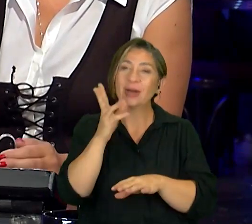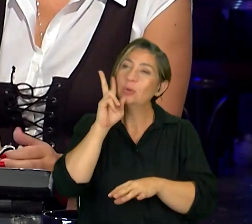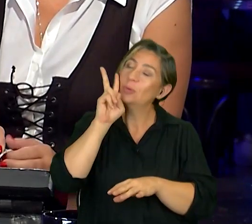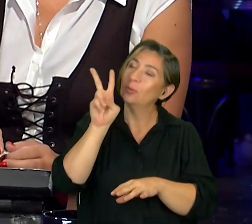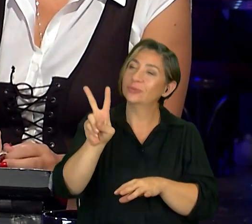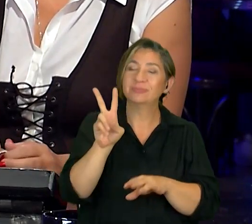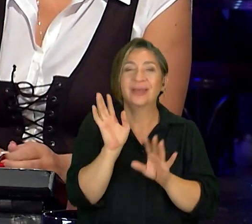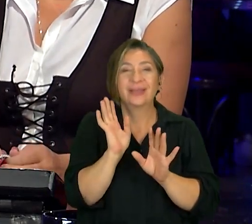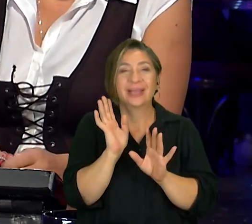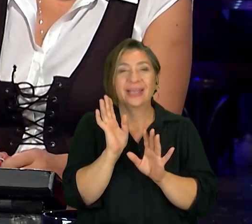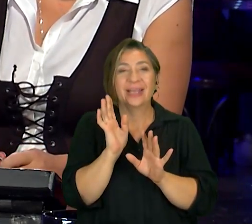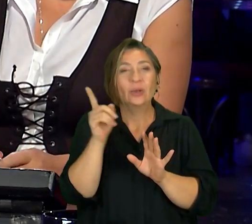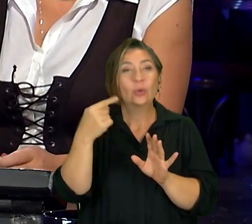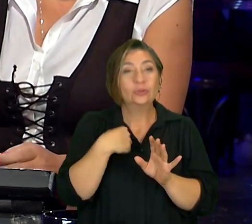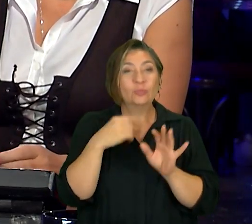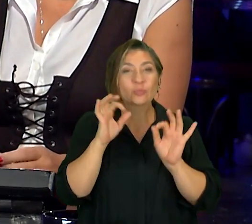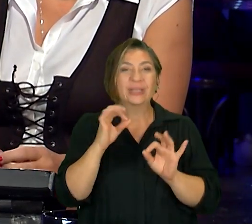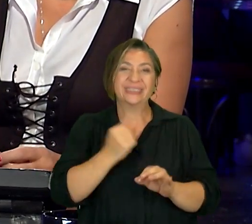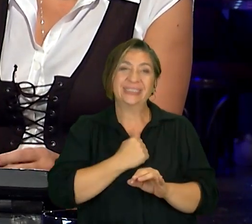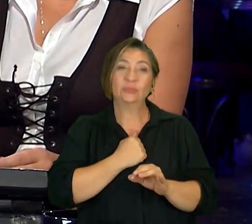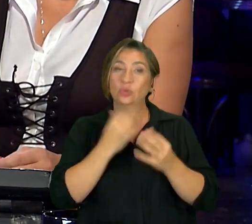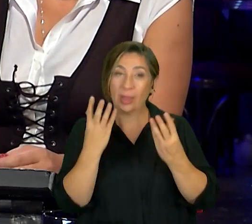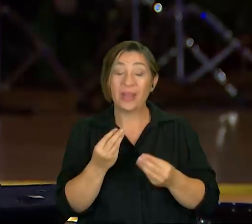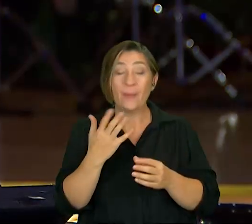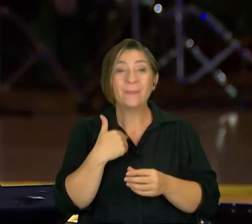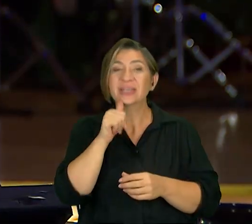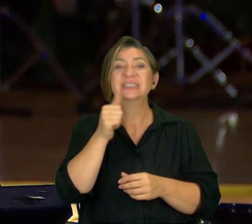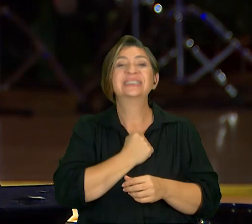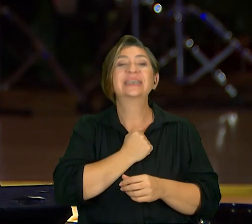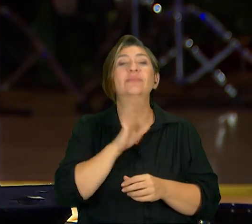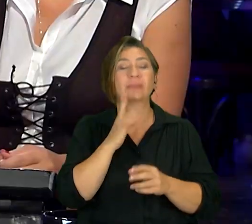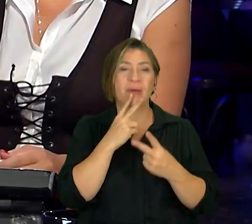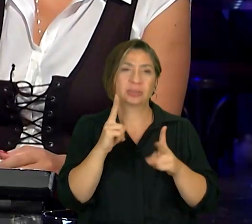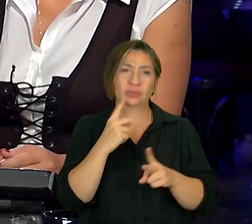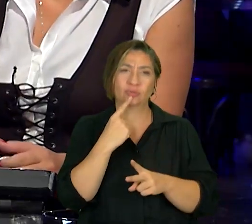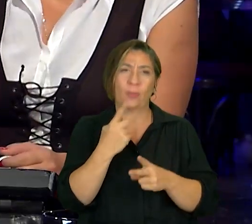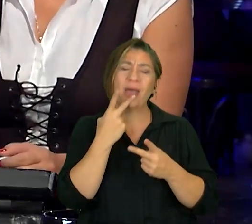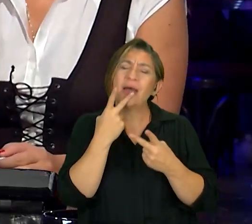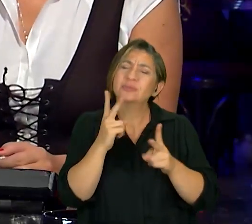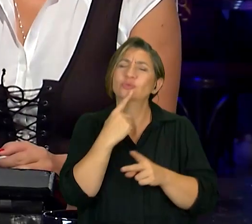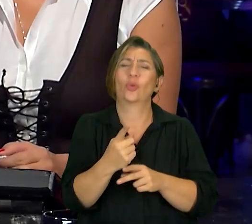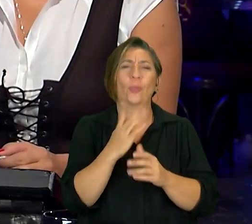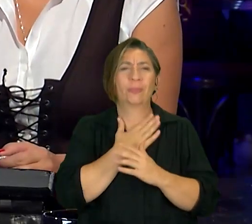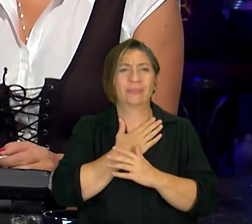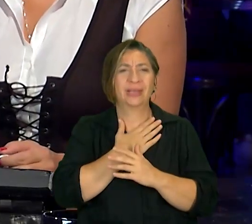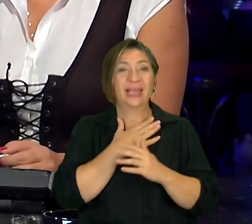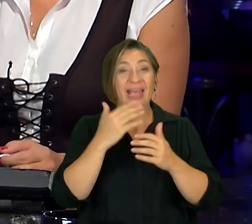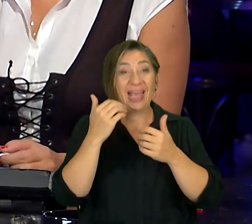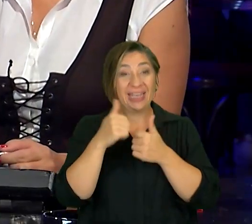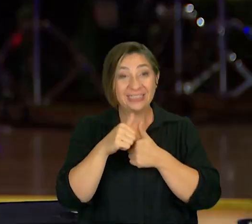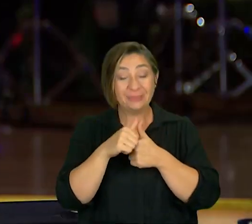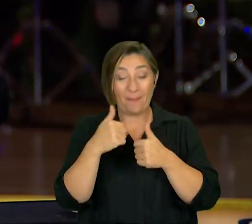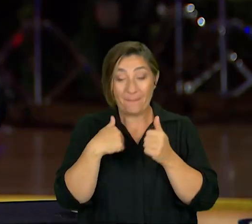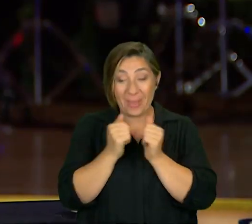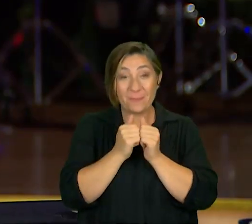gördüğümde hiç yani mesela böyle bilmiyorum o benden muhakkak sıkılmıştır da ben hiç sıkılmadım. Bunu çok açıkça iddia ediyorum. Niye biraz yani, mesela bir eşimle ya da benimle